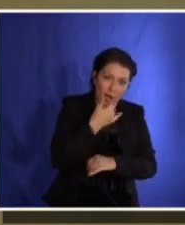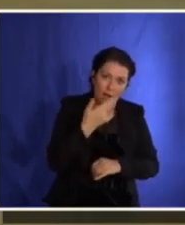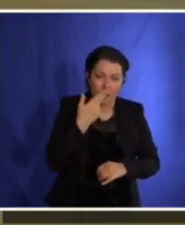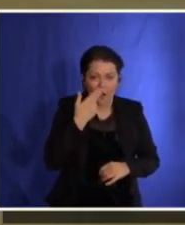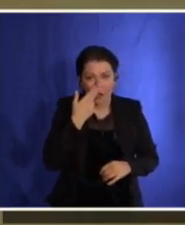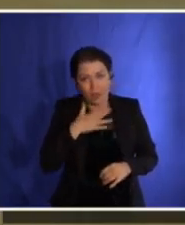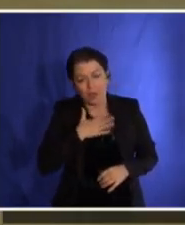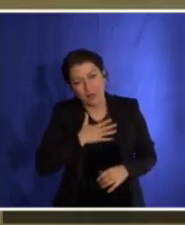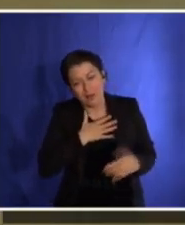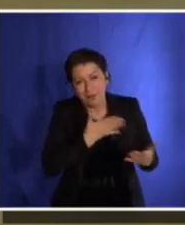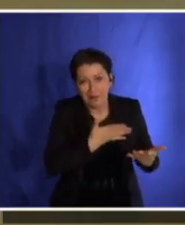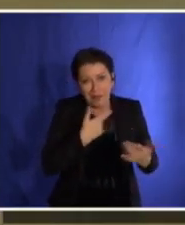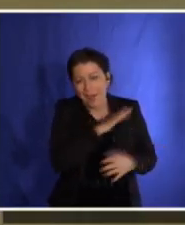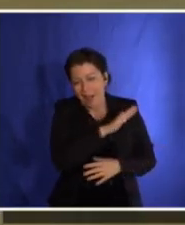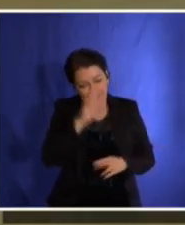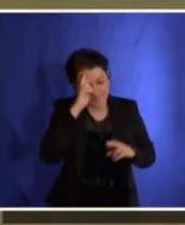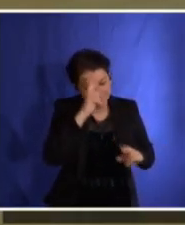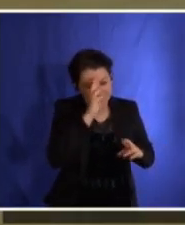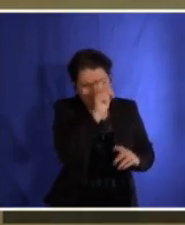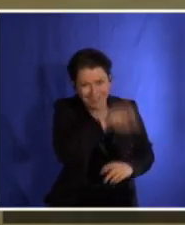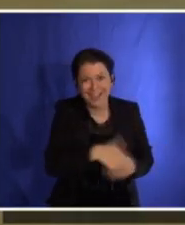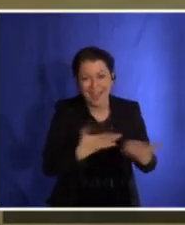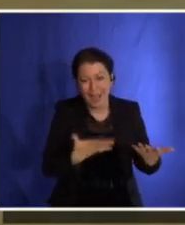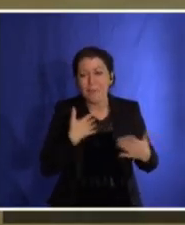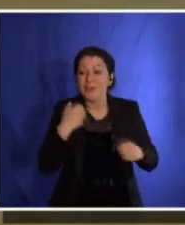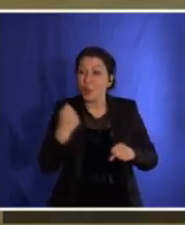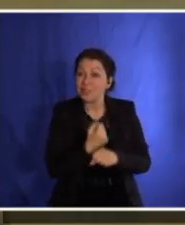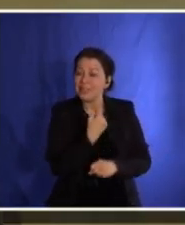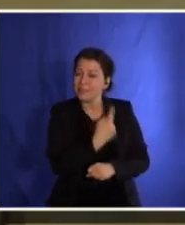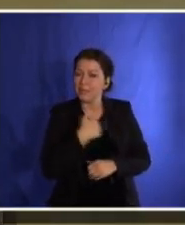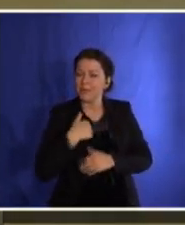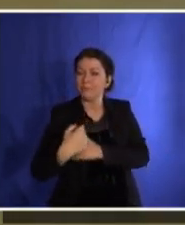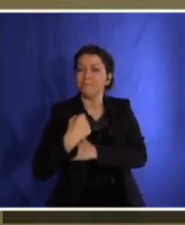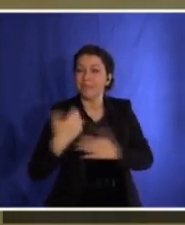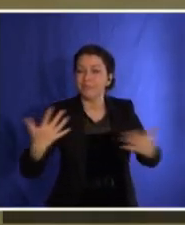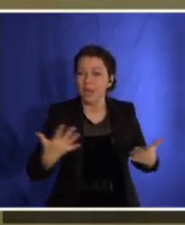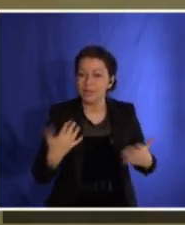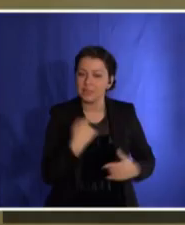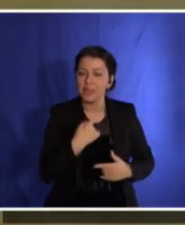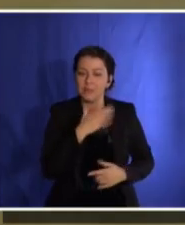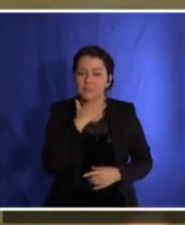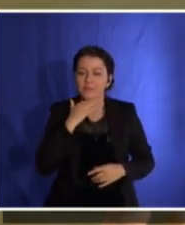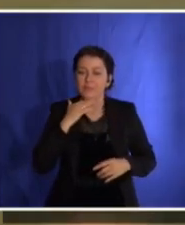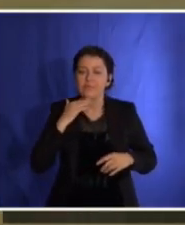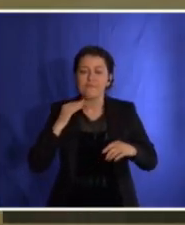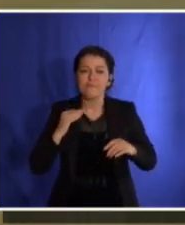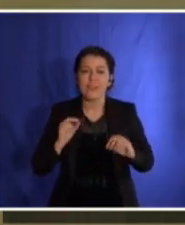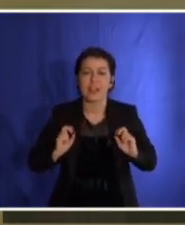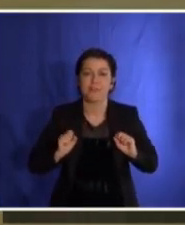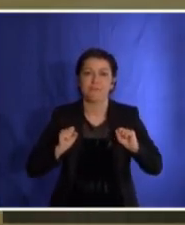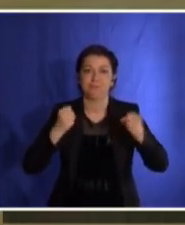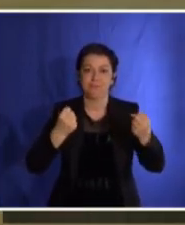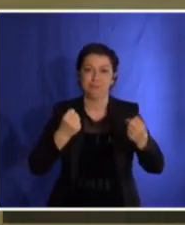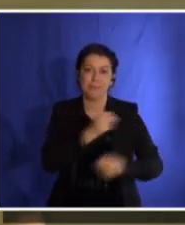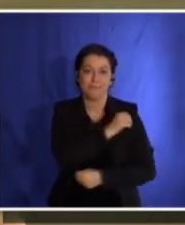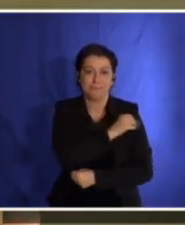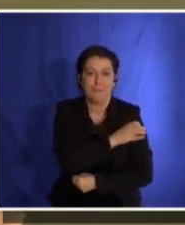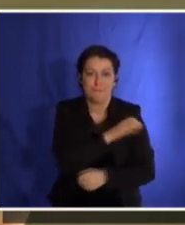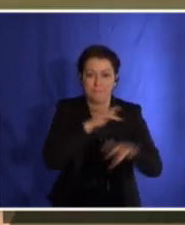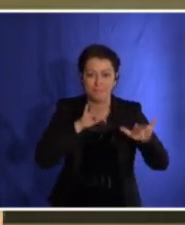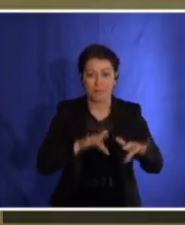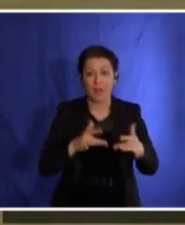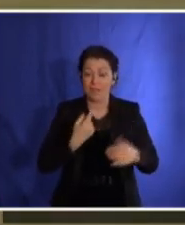und der Hanni Mikl-Leitner ihrer Stärke, glaube ich, dass sie einfach eine unfassbare Energie hat, habe ich damals vor allem auch miterlebt, dass sie